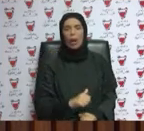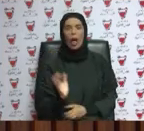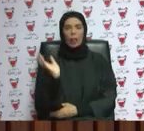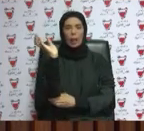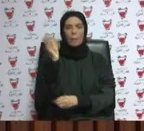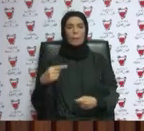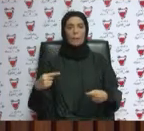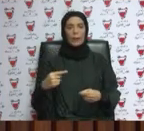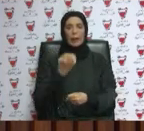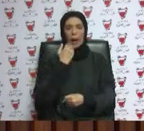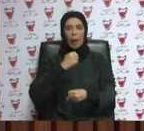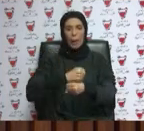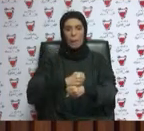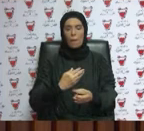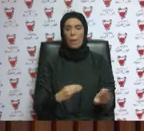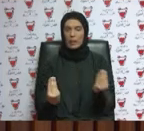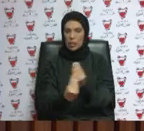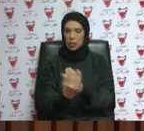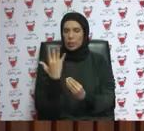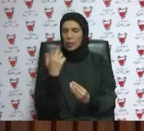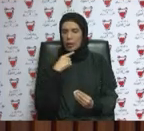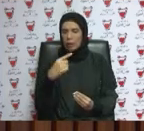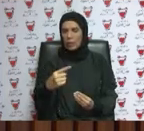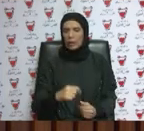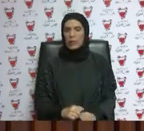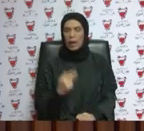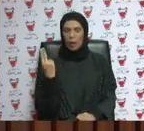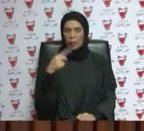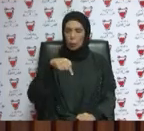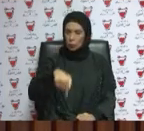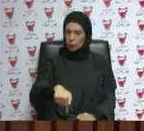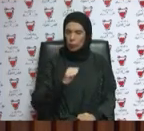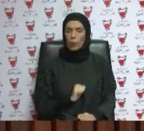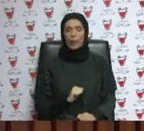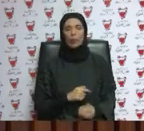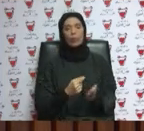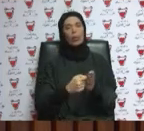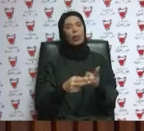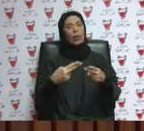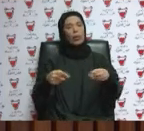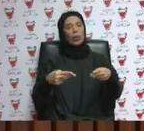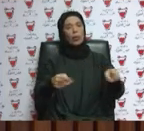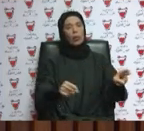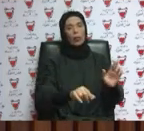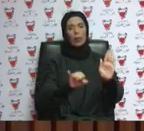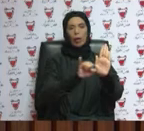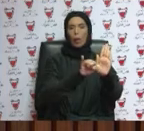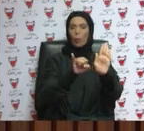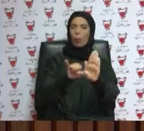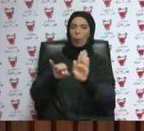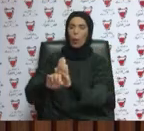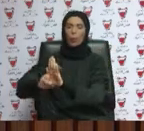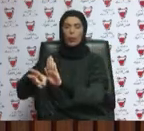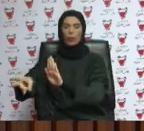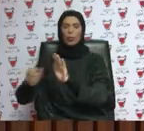التعطل المرافق للمرسوم رقم 15 لسنة 2020، كما توصي بالموافقة على مواد مشروع